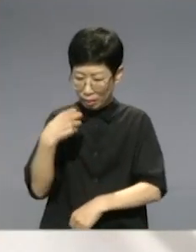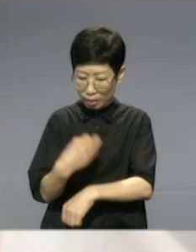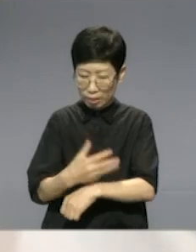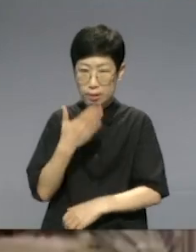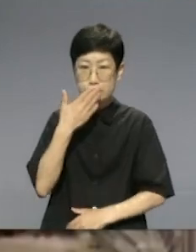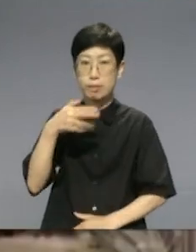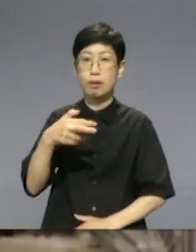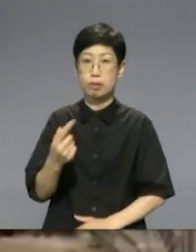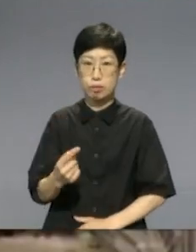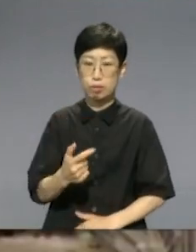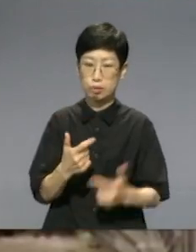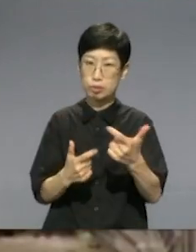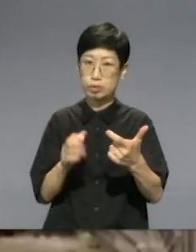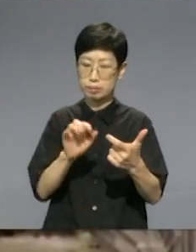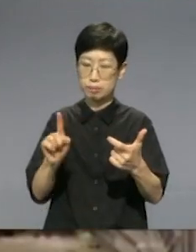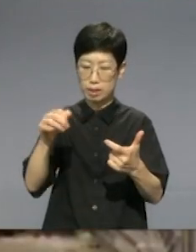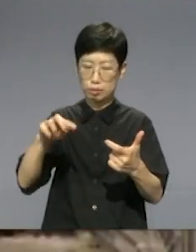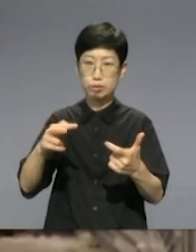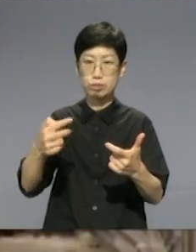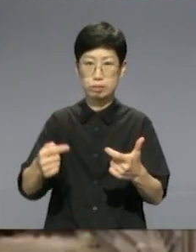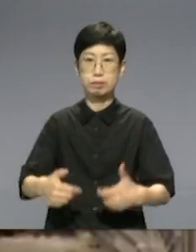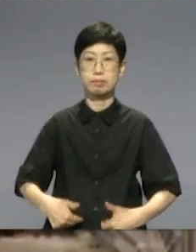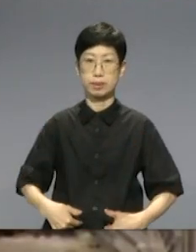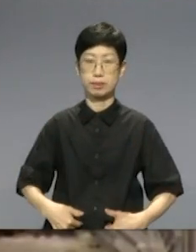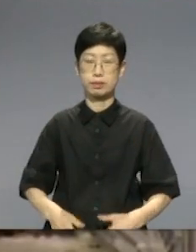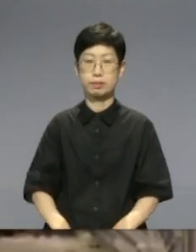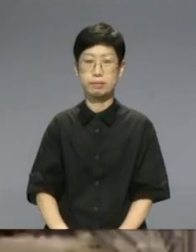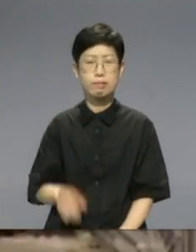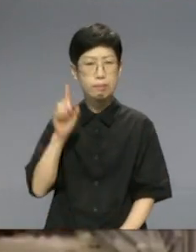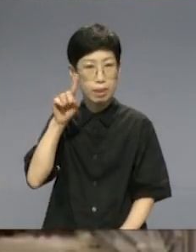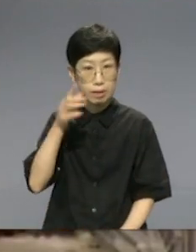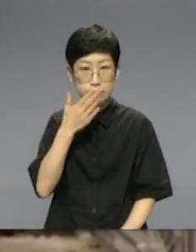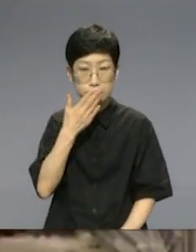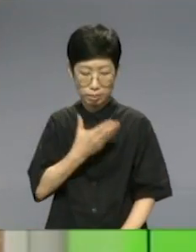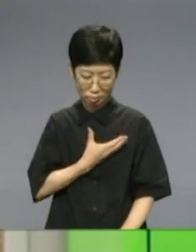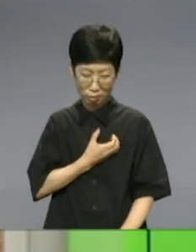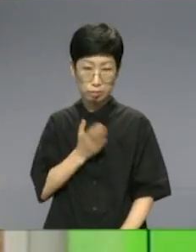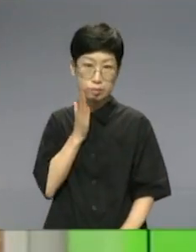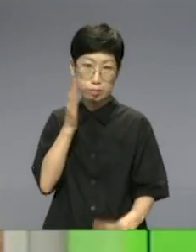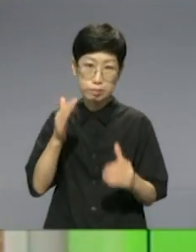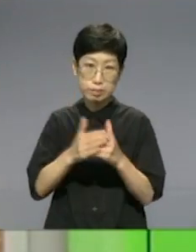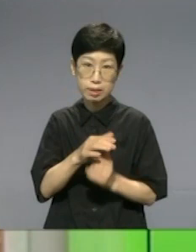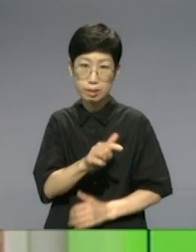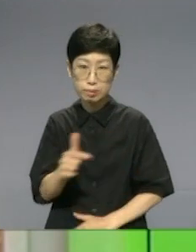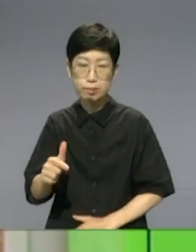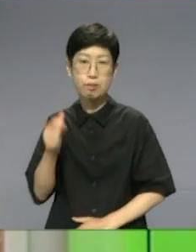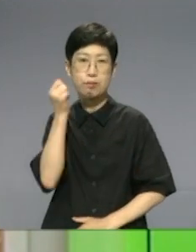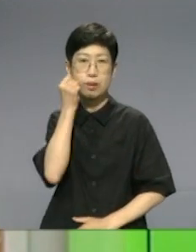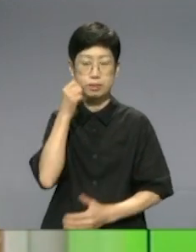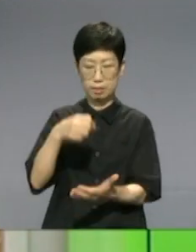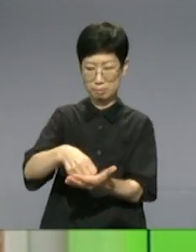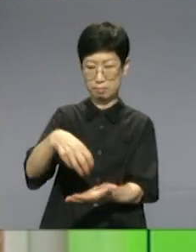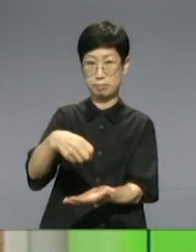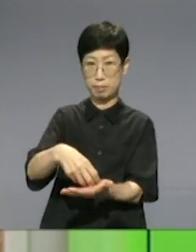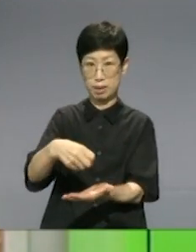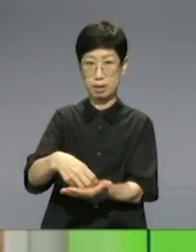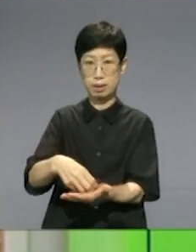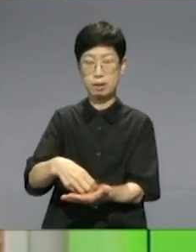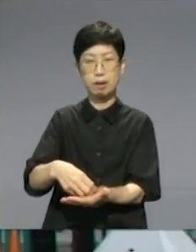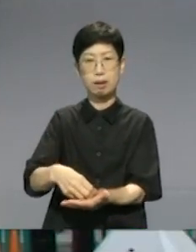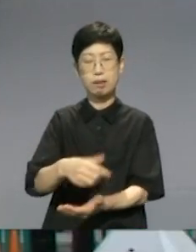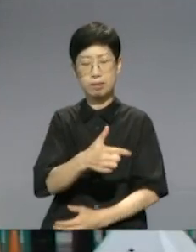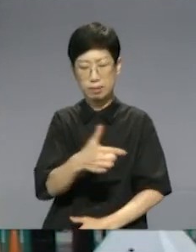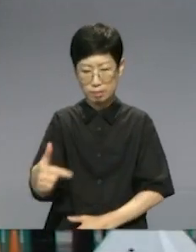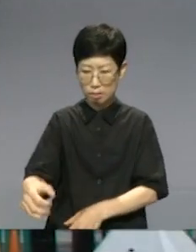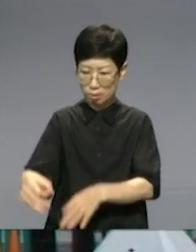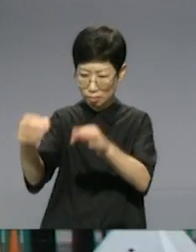먹어도 60파운드는 생각해야 하고요. 매일 먹는 우유나 채소, 과자나 빵 같은 아이들 간식류도 눈에